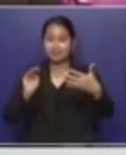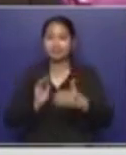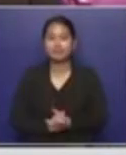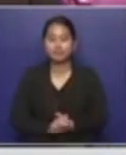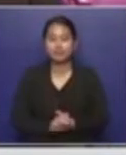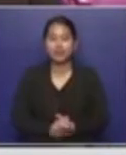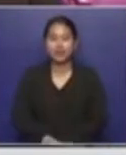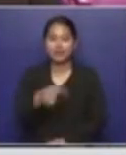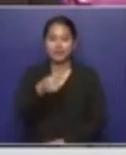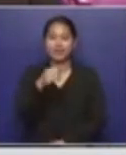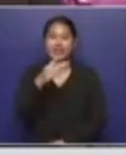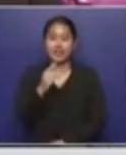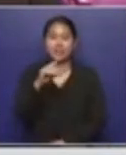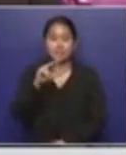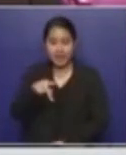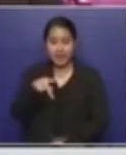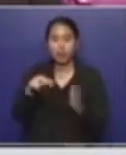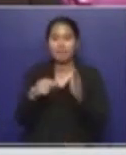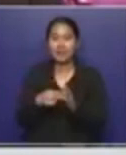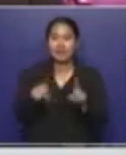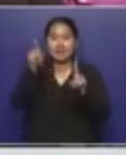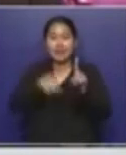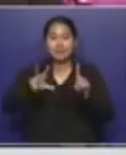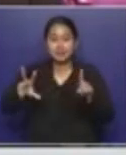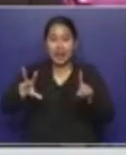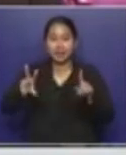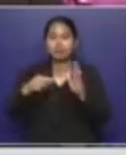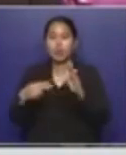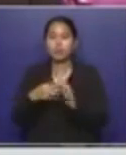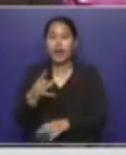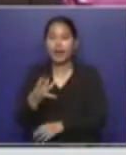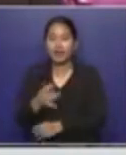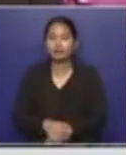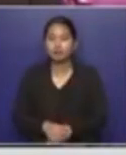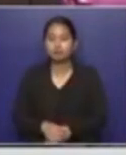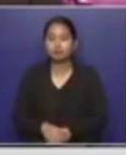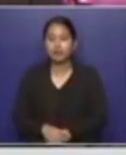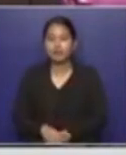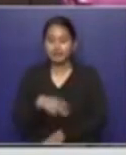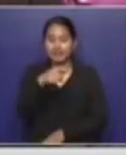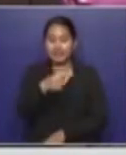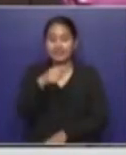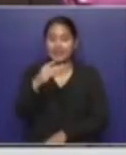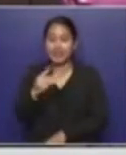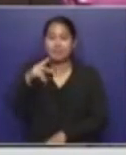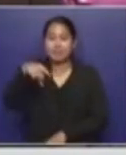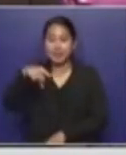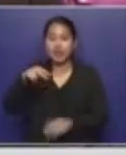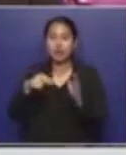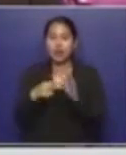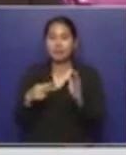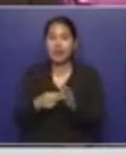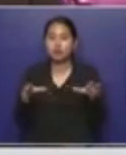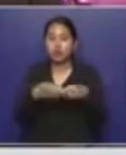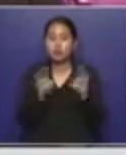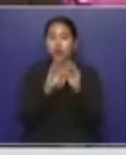มี GDP 1ใน3ของประเทศนั่นหมายความว่า GDP 3ส่วนเป็นของ40ตระกูลมหาเศร